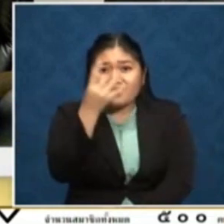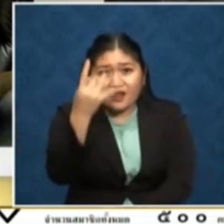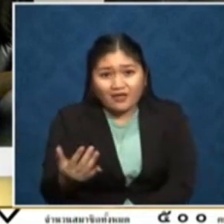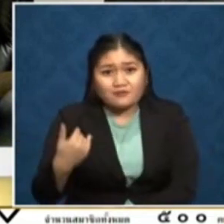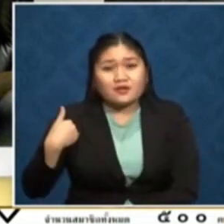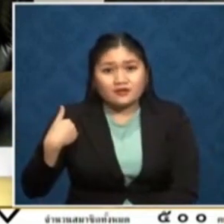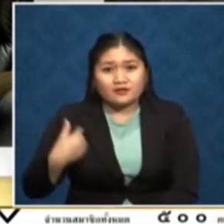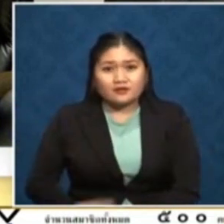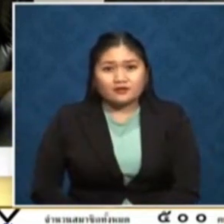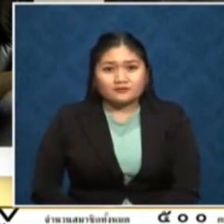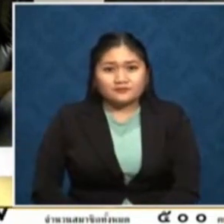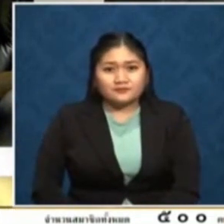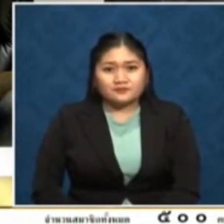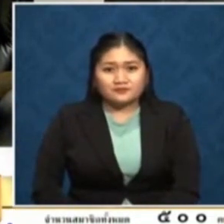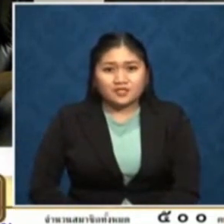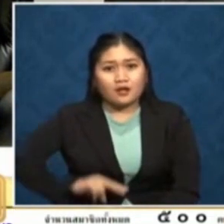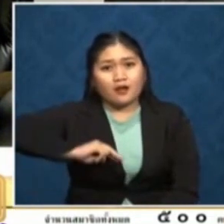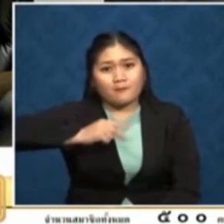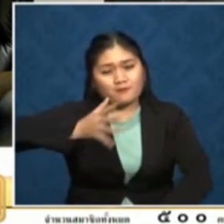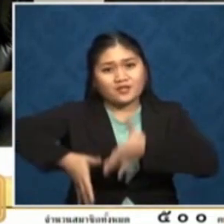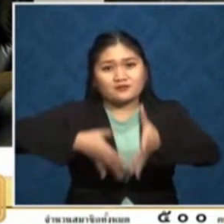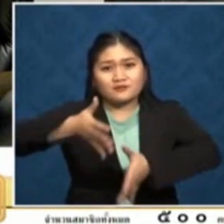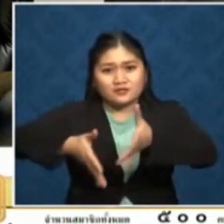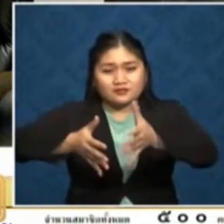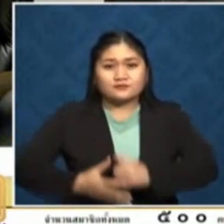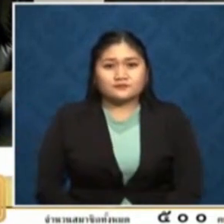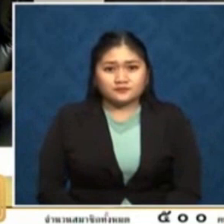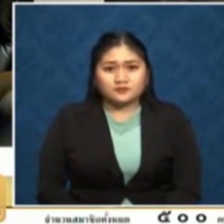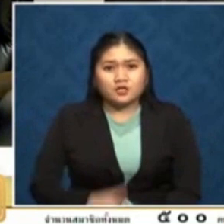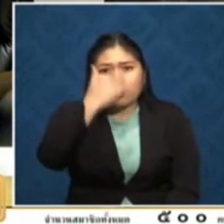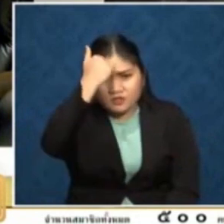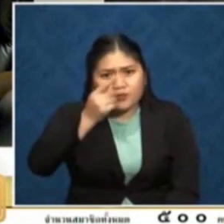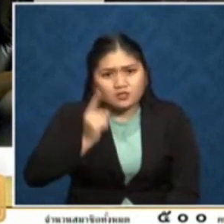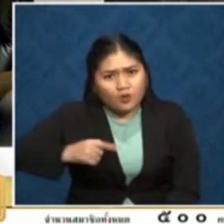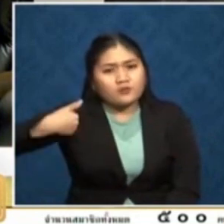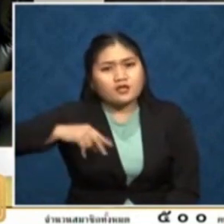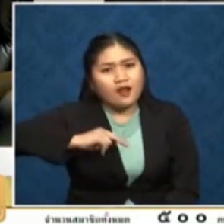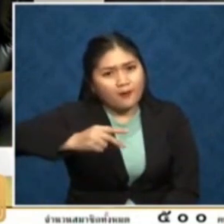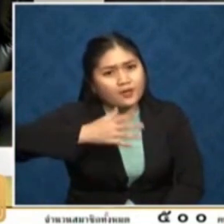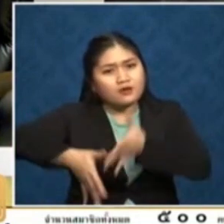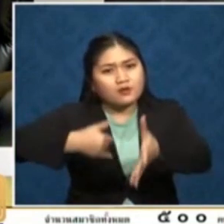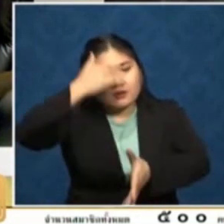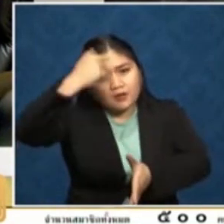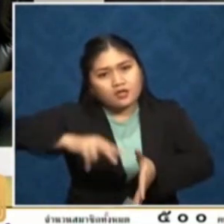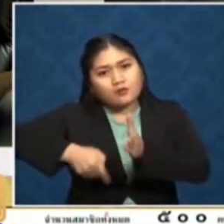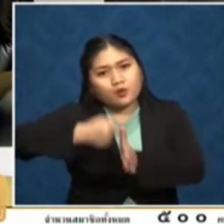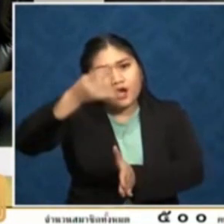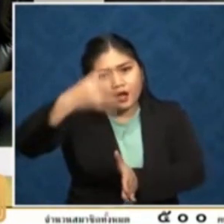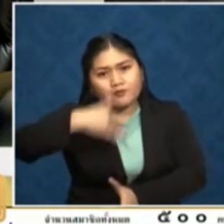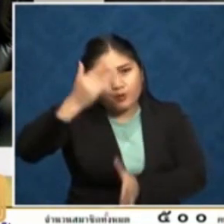กผู้มีเกียรติในสภาเหล่านี้นะครับลองดูไปที่มอนิเตอร์ของเรานะครับดูไปที่หน้าจอมุมล่างขวาท่านเห็นอะไรไห